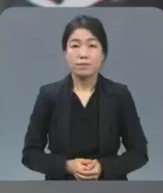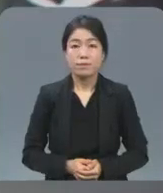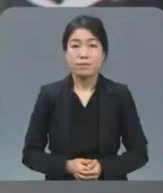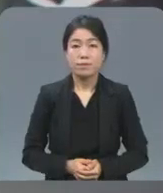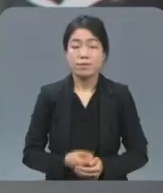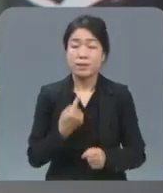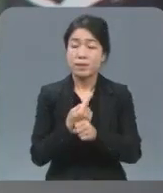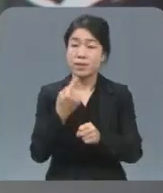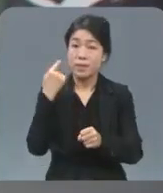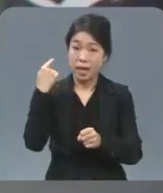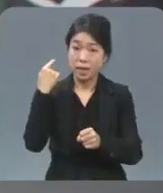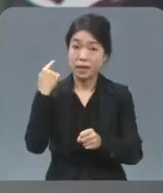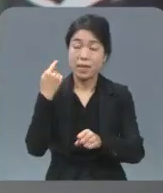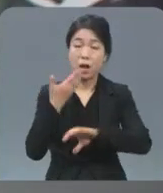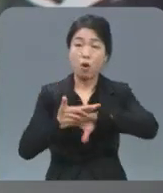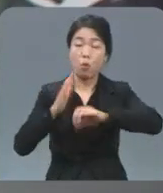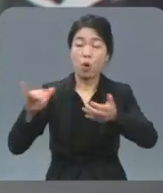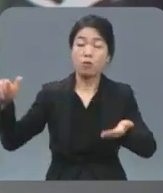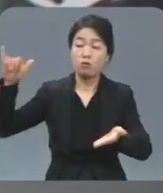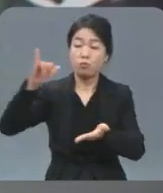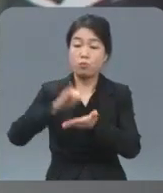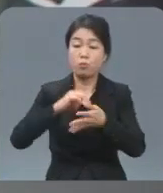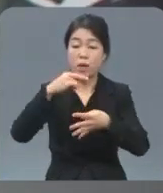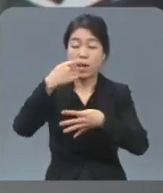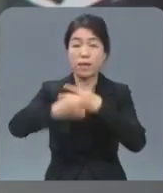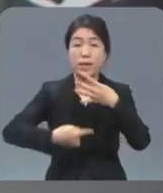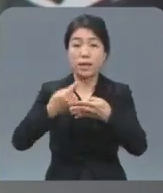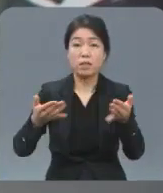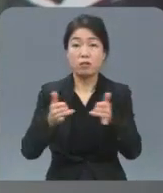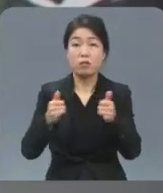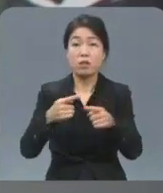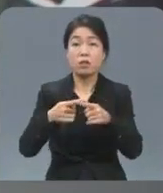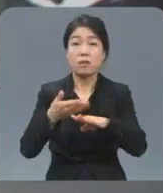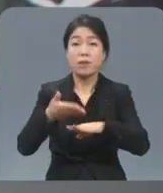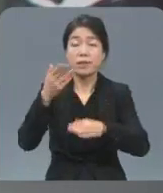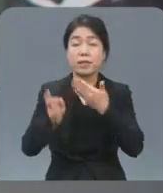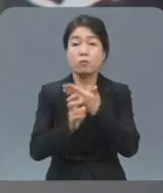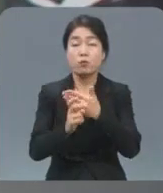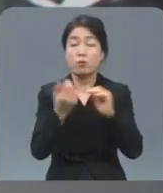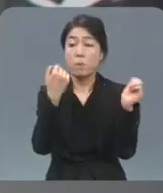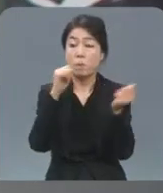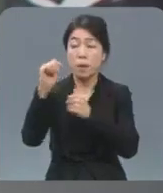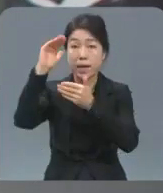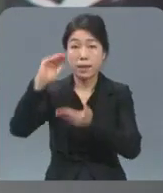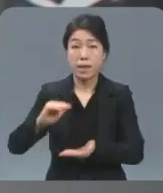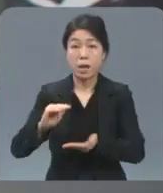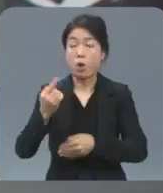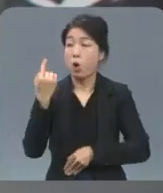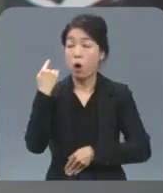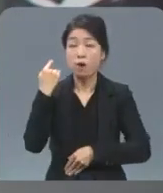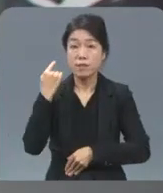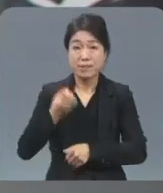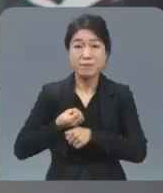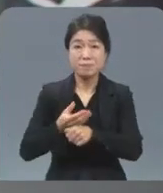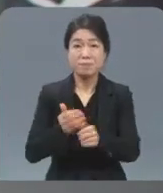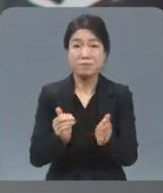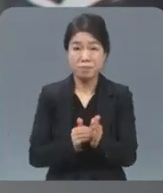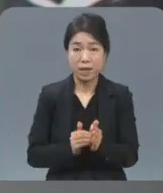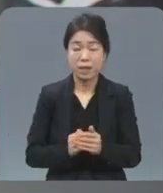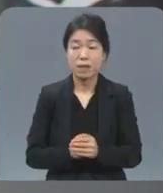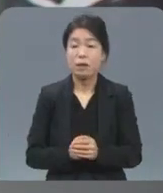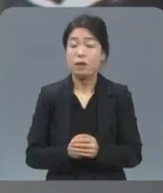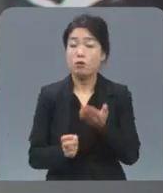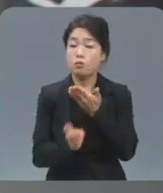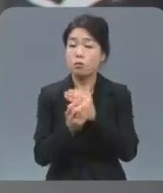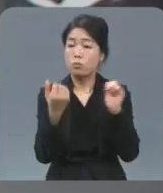네, 지난해 들어온 외국인 계절 근로자의 절반 이상이 무단 이탈을 했다는 소식 어제 전해드렸는데요. 이렇게